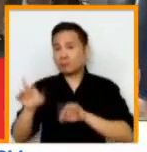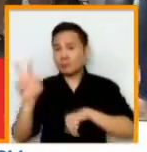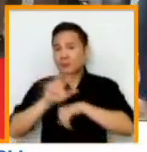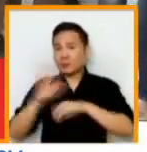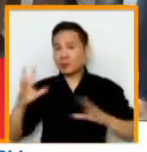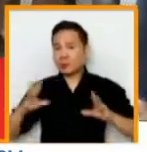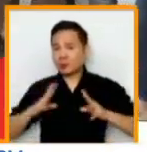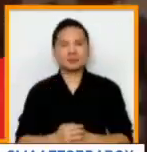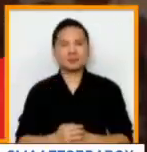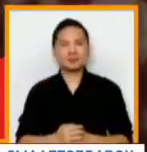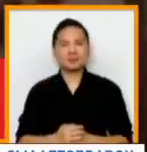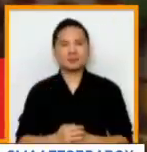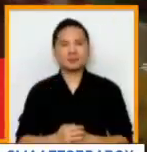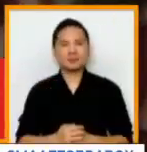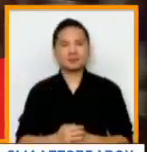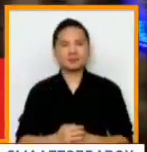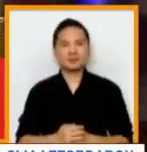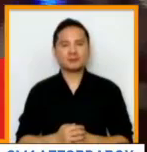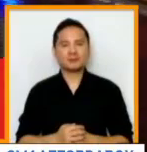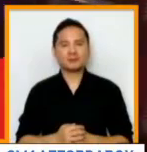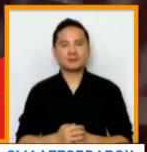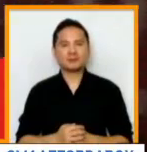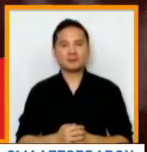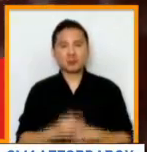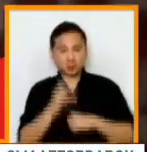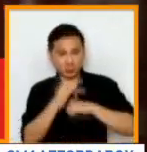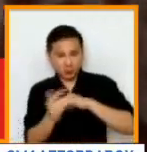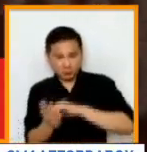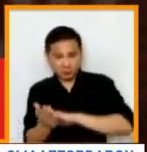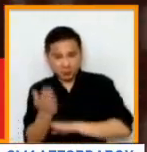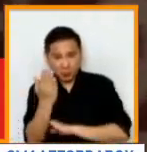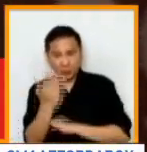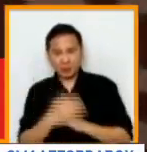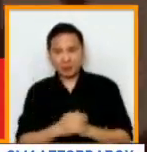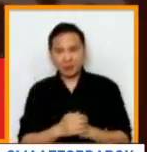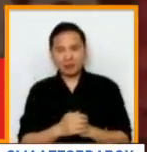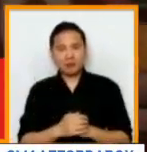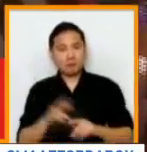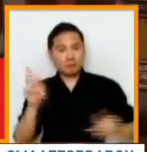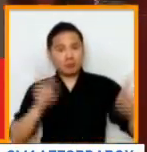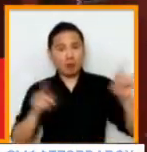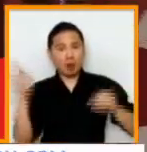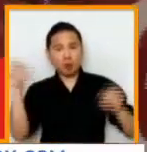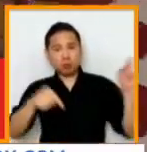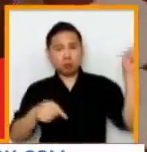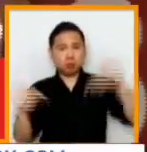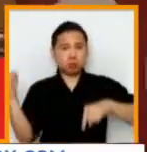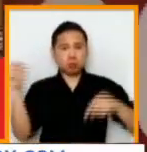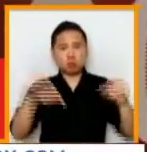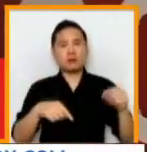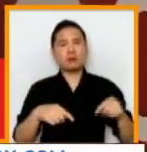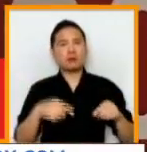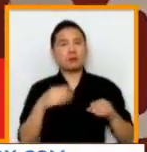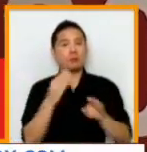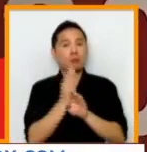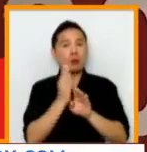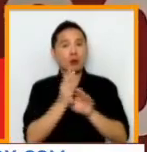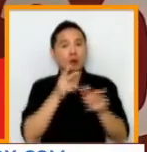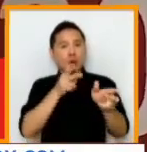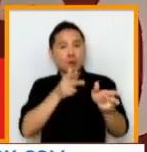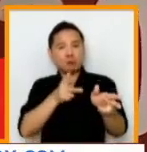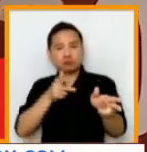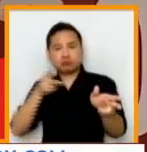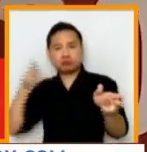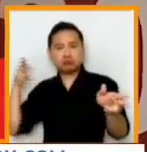kaniga nilang mga probinsya. Madaling araw man, hindi humihinto ang pagdating ng mga pampasaherong bus sa Paranaque Integrated Terminal